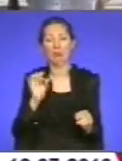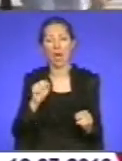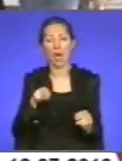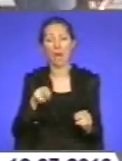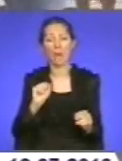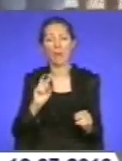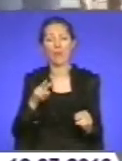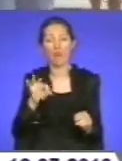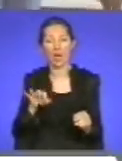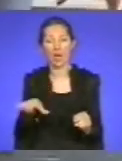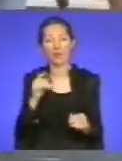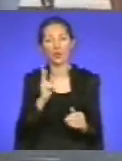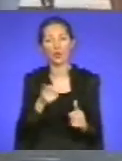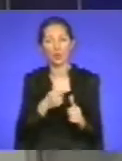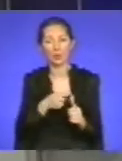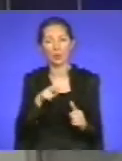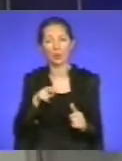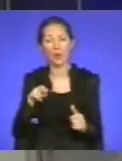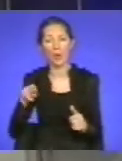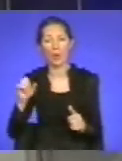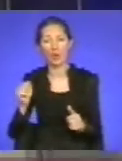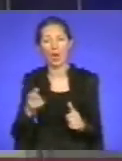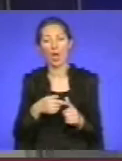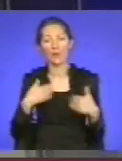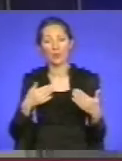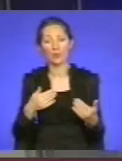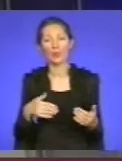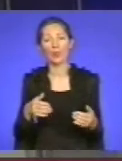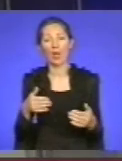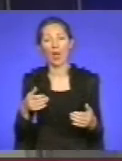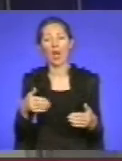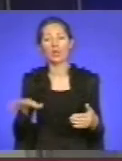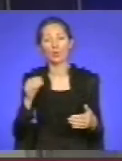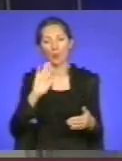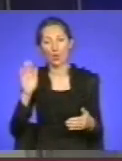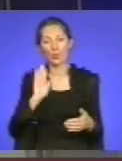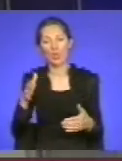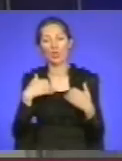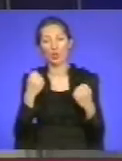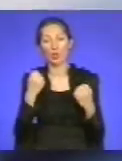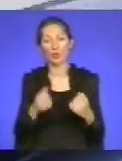вітаємо з іменинами. На цьому я з вами прощаюся. Будьте здорові!